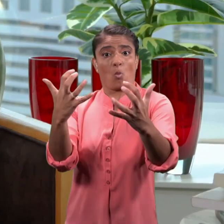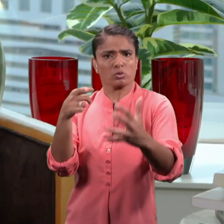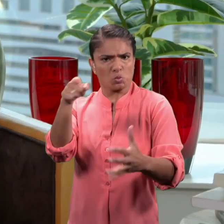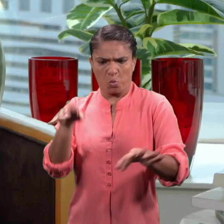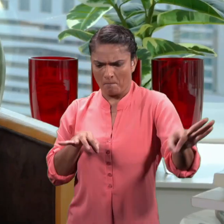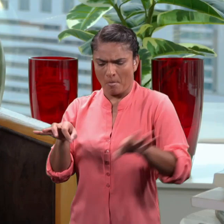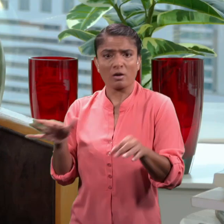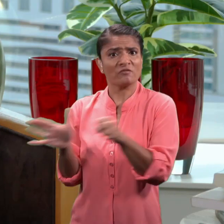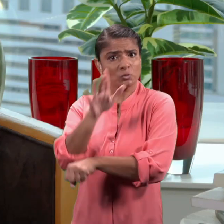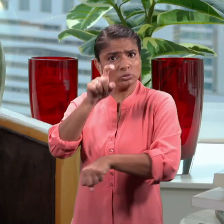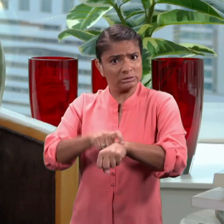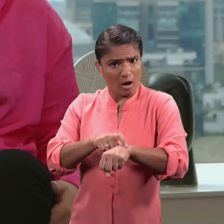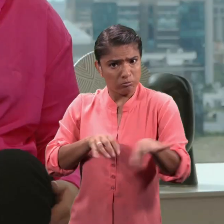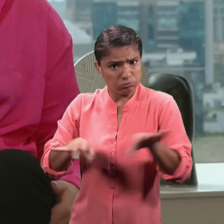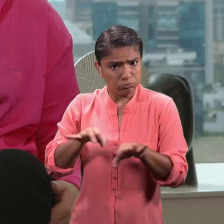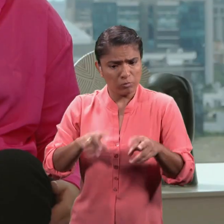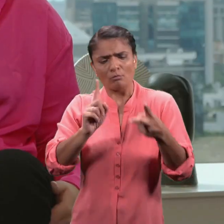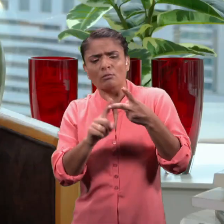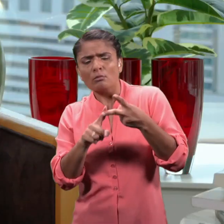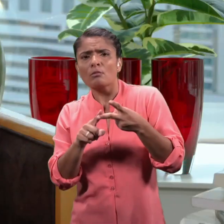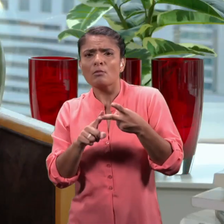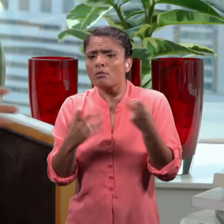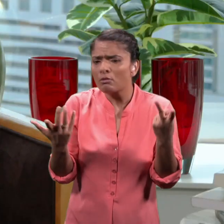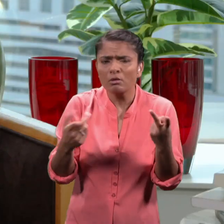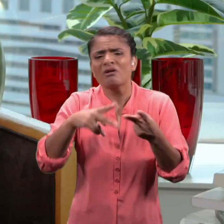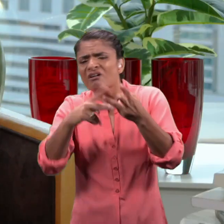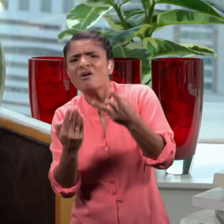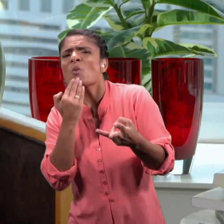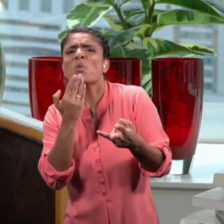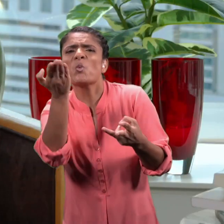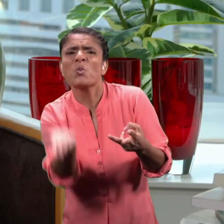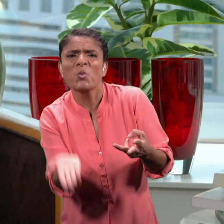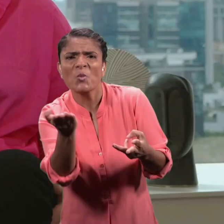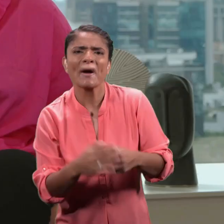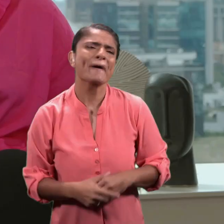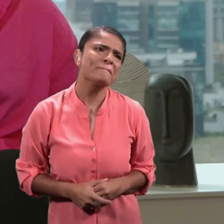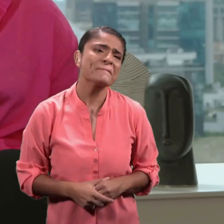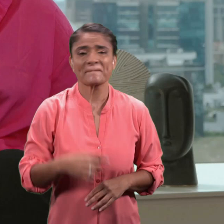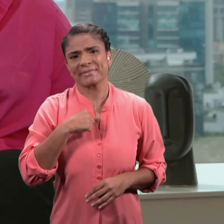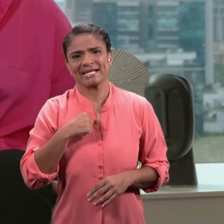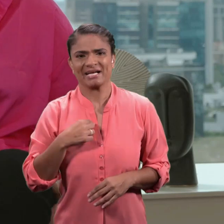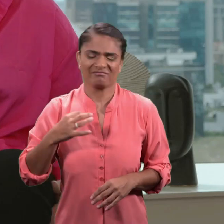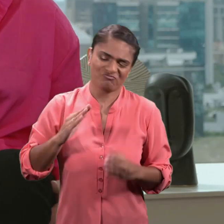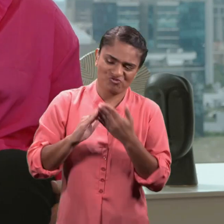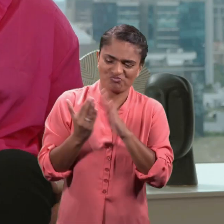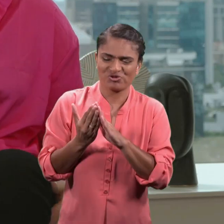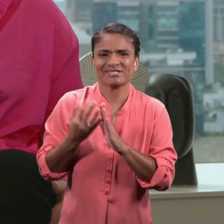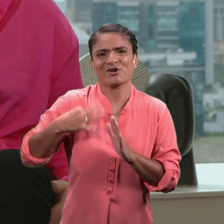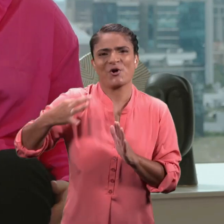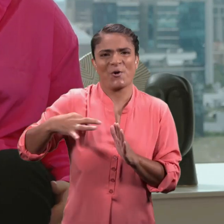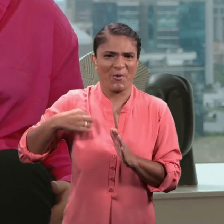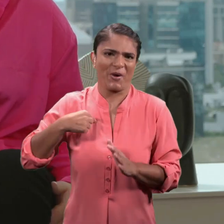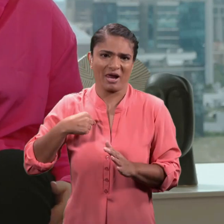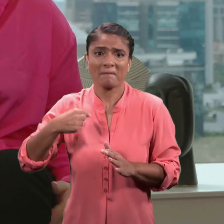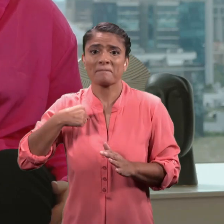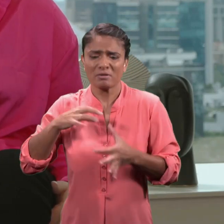is 'n voltydse model en jy speel tennis, right? Wie is Mariska anders as dit? Ek is maar net, soos hulle sê,